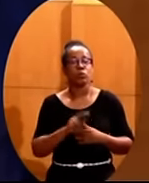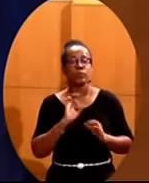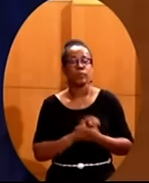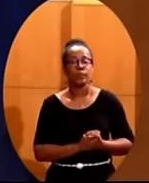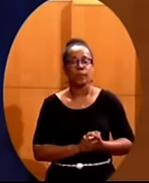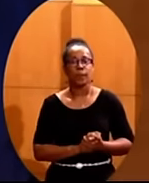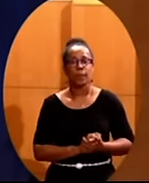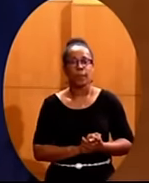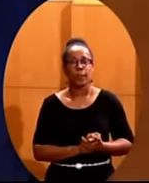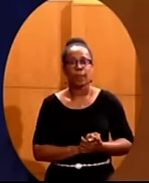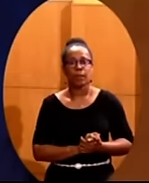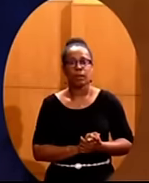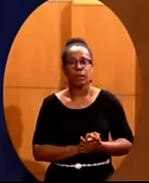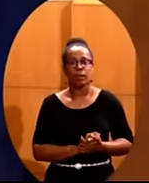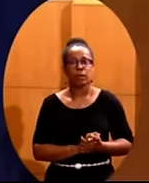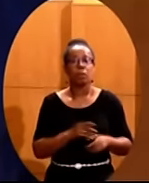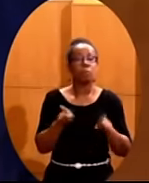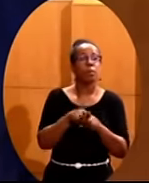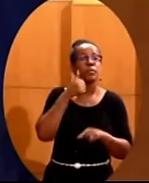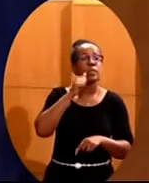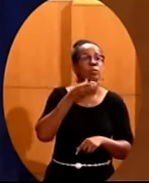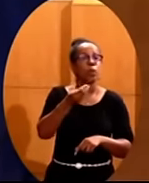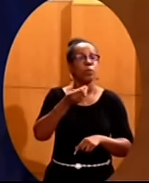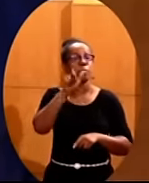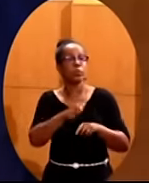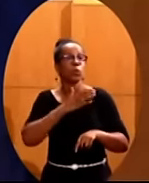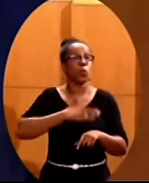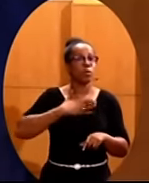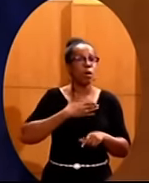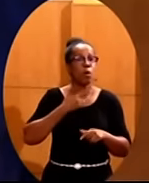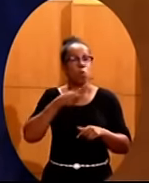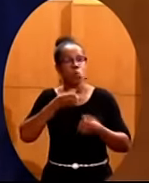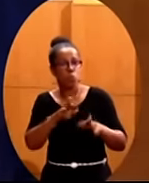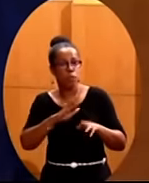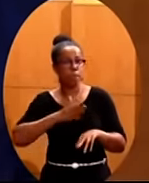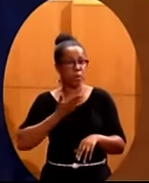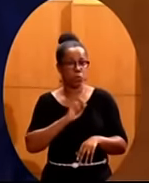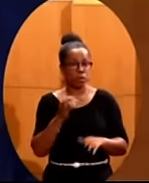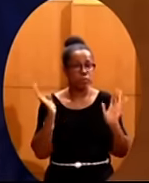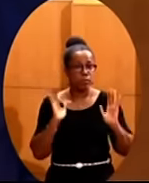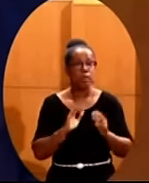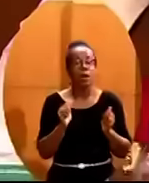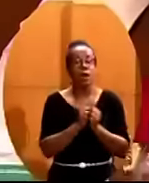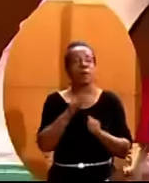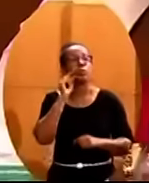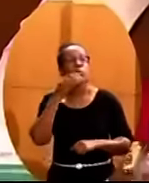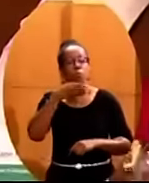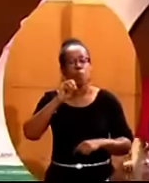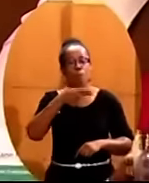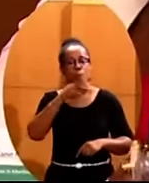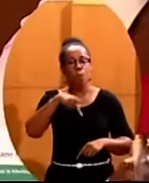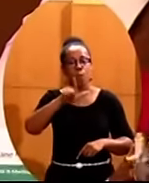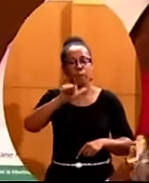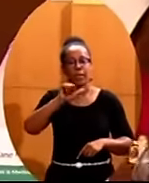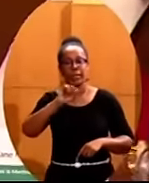effet que ça plaise ou que ça ne fasse pas plaisir mais avec Yan mon